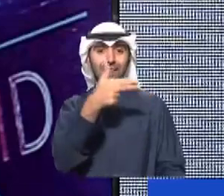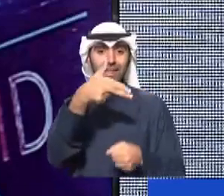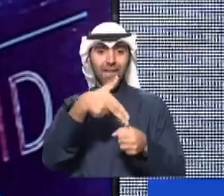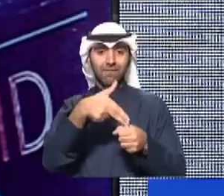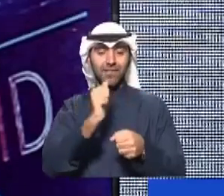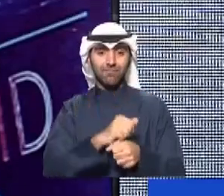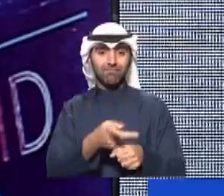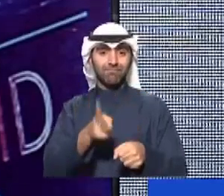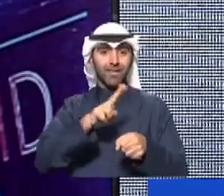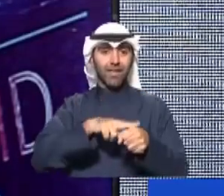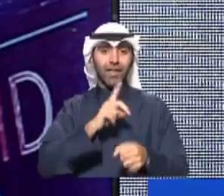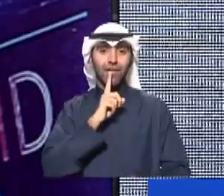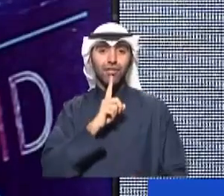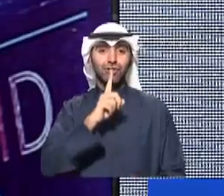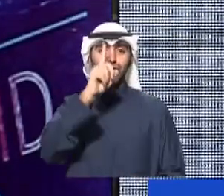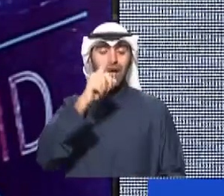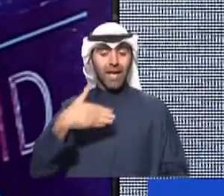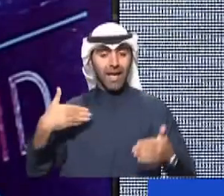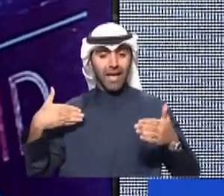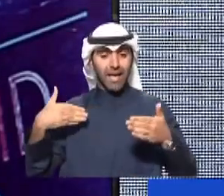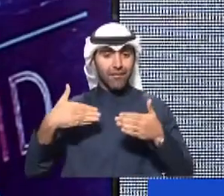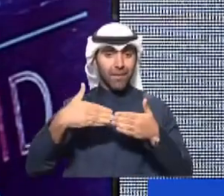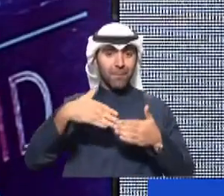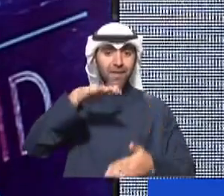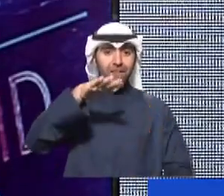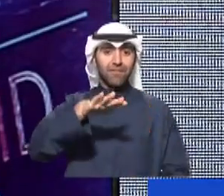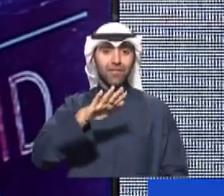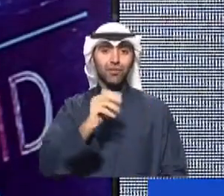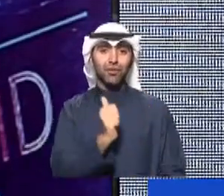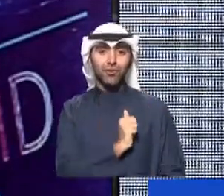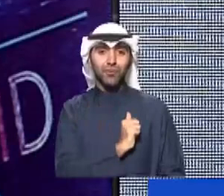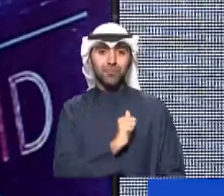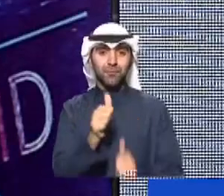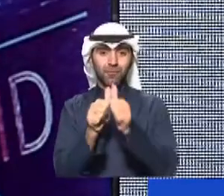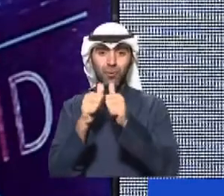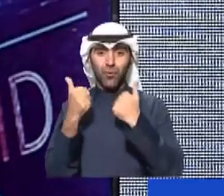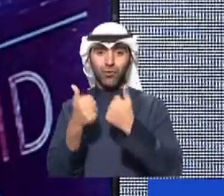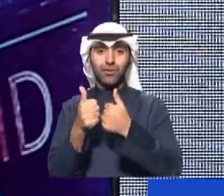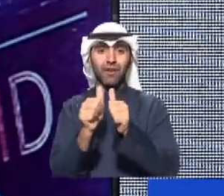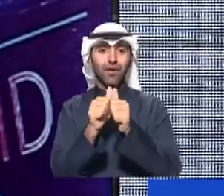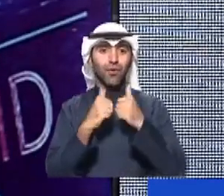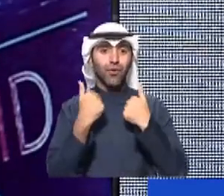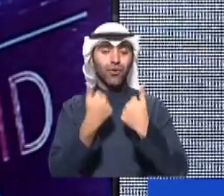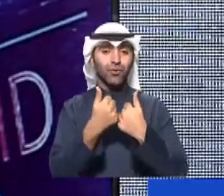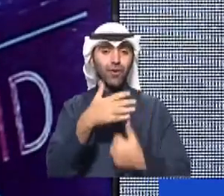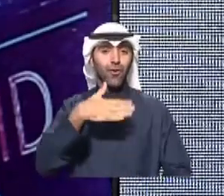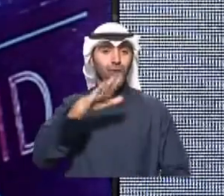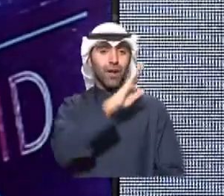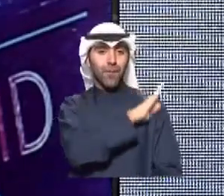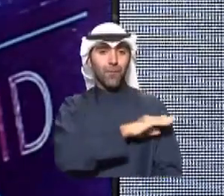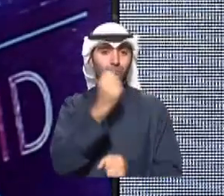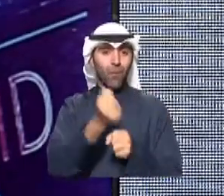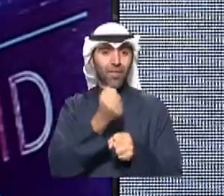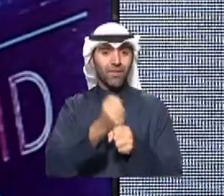عندنا. الأعمار طبعا فوق 18 سنة أكيد، والموظفين عادة يكونون فوق 18 سنة، واللي أقل